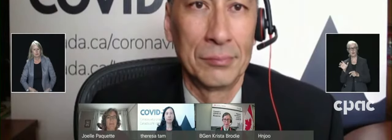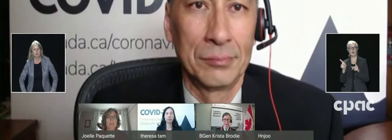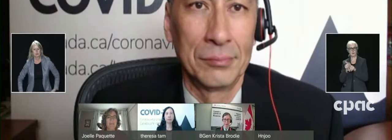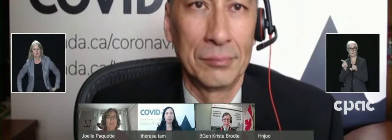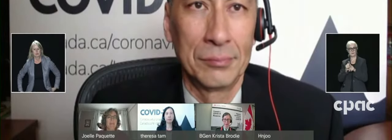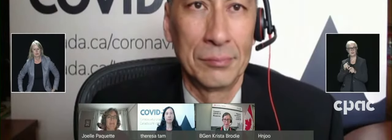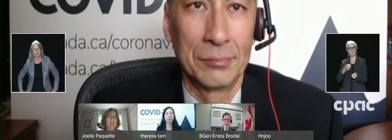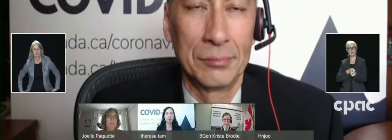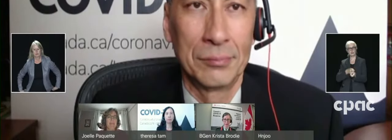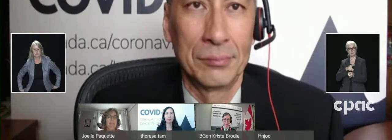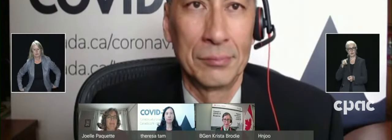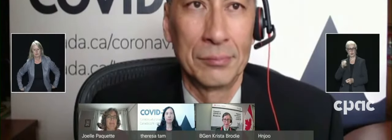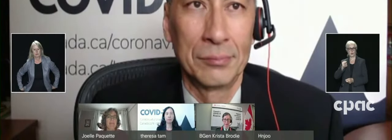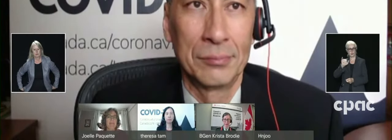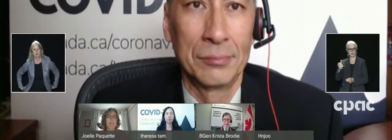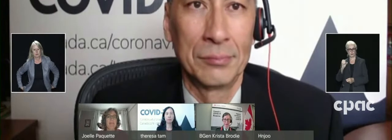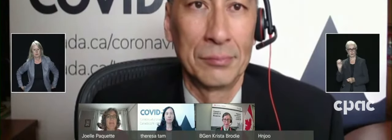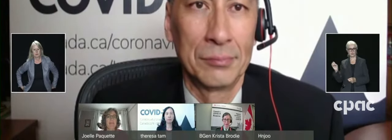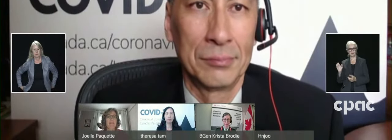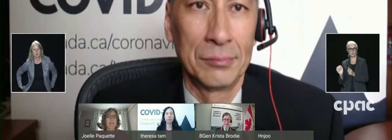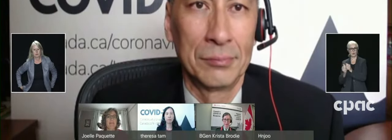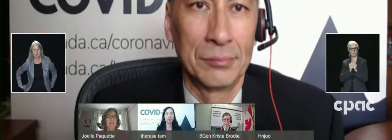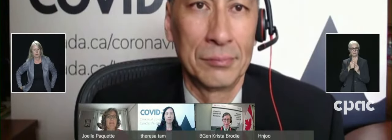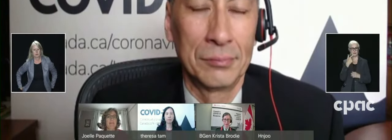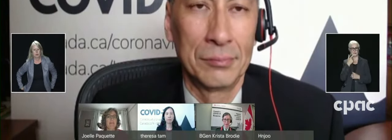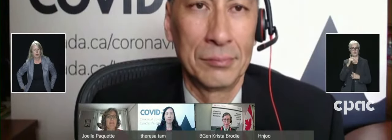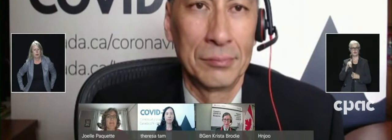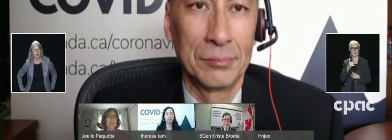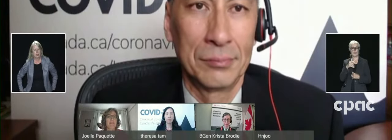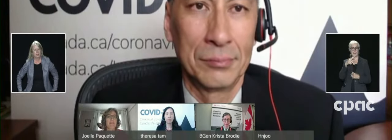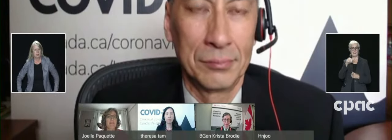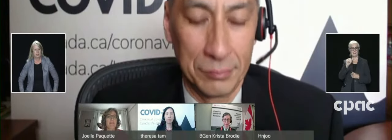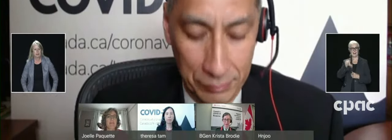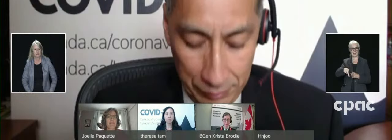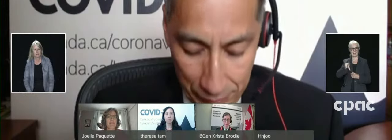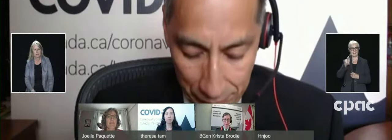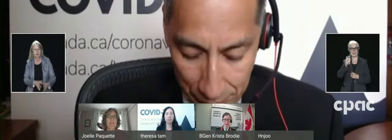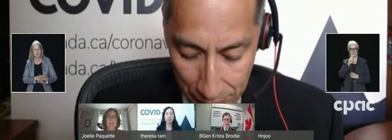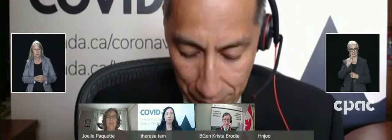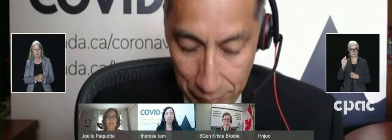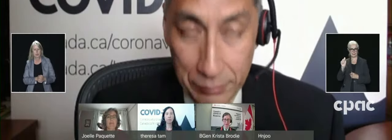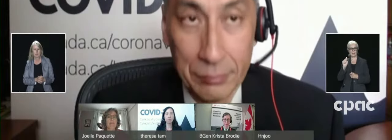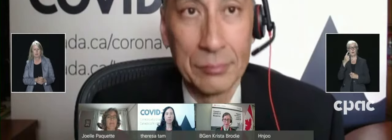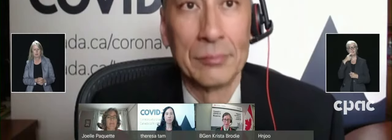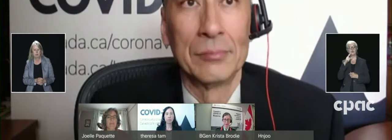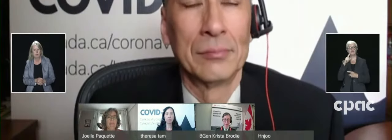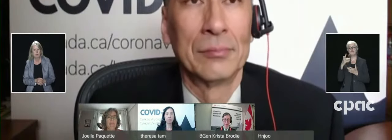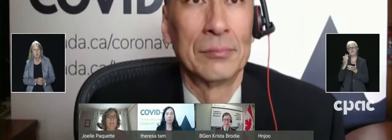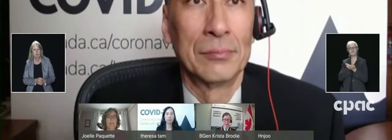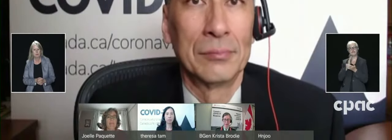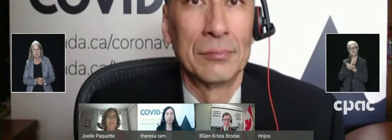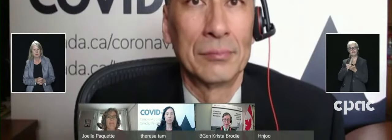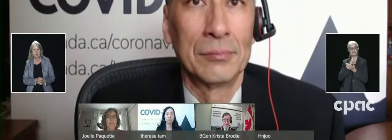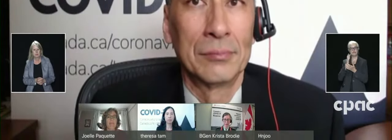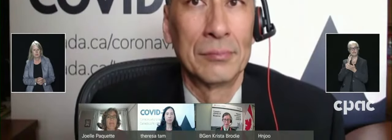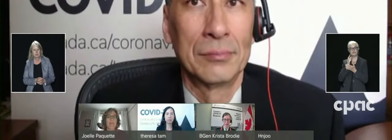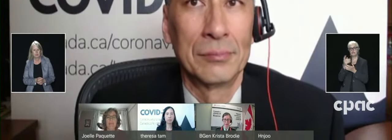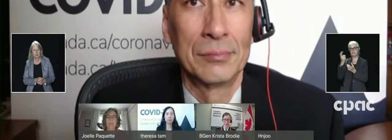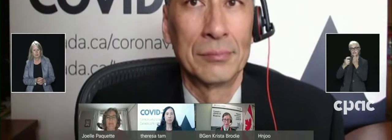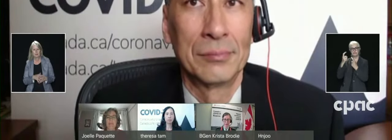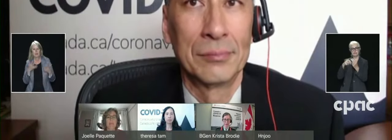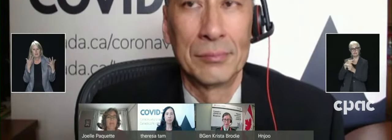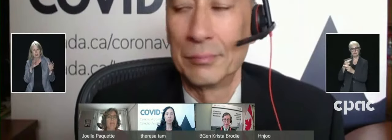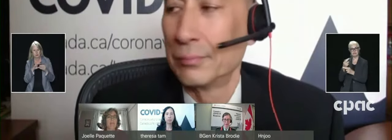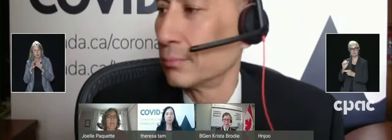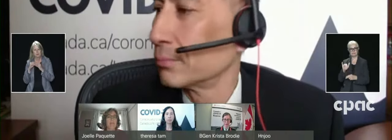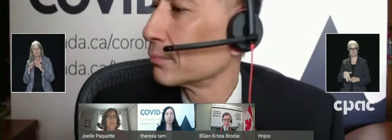Services publics et Approvisionnement Canada pour la période de questions. Following the remarks, we will open the teleconference line for questions from